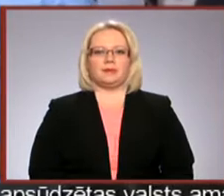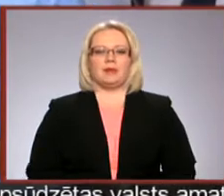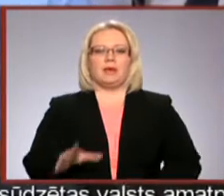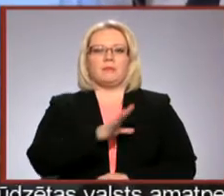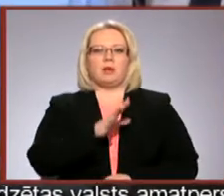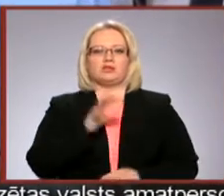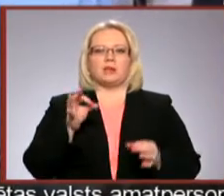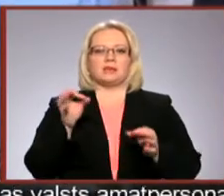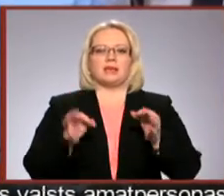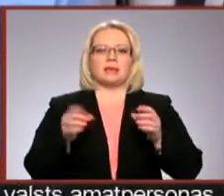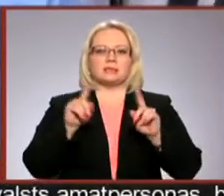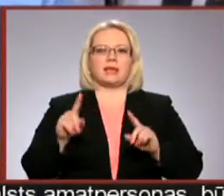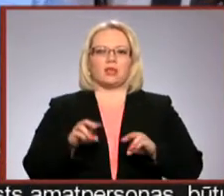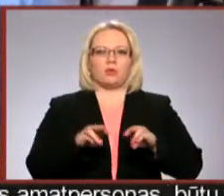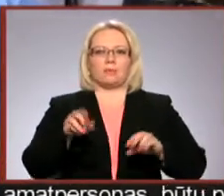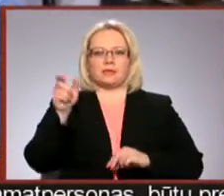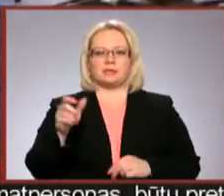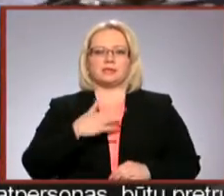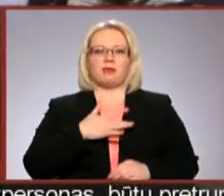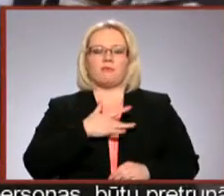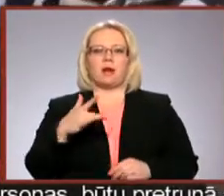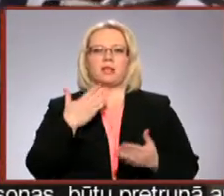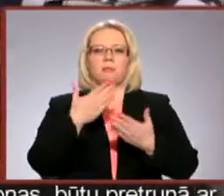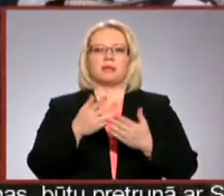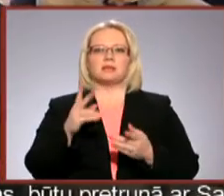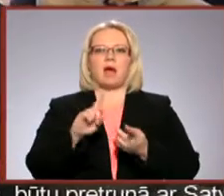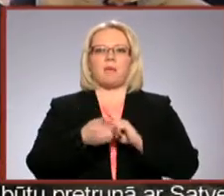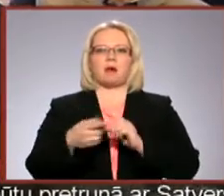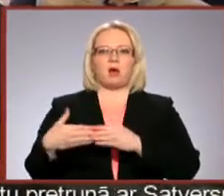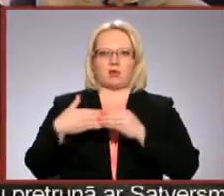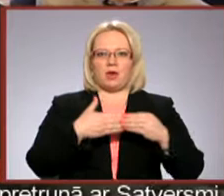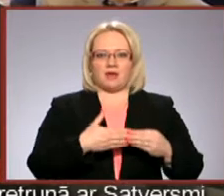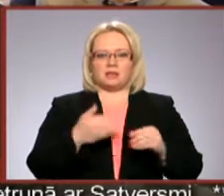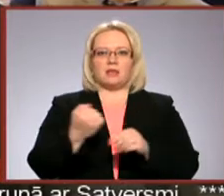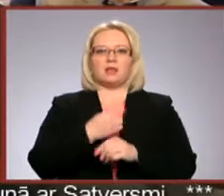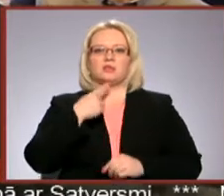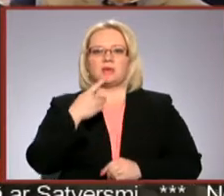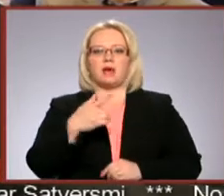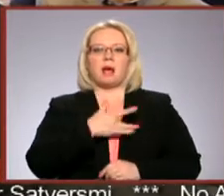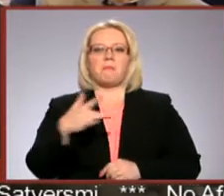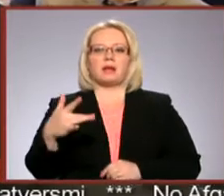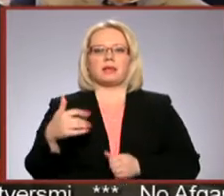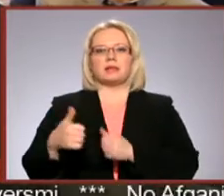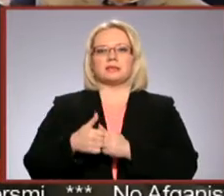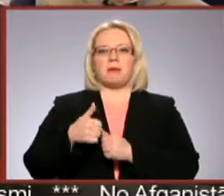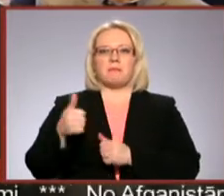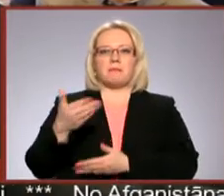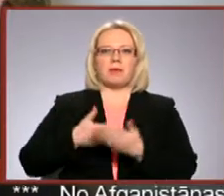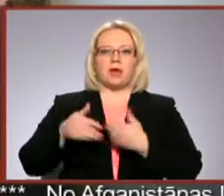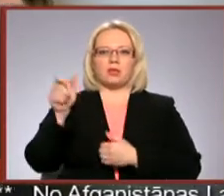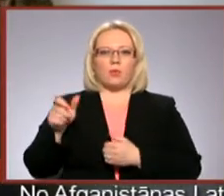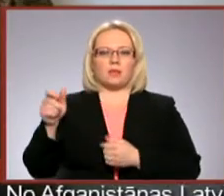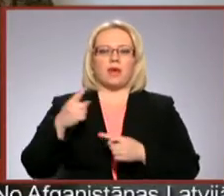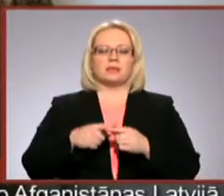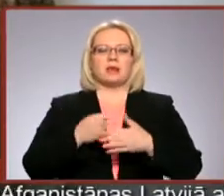Bijušais tieslietu ministrs Jānis Bordāns savu partiju pieteicis kā pārmaiņu ieviesējus. Viņš uzsver, ka partijas sabiedrotie var būt tie, kuri balstās